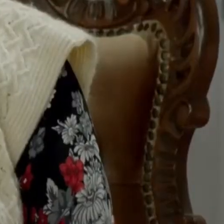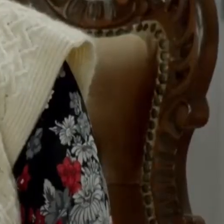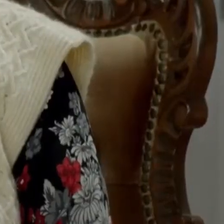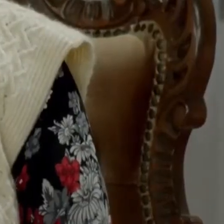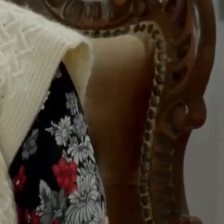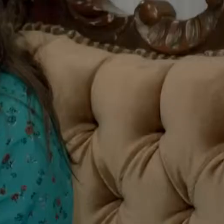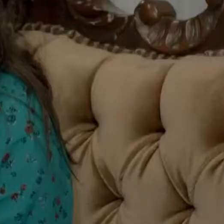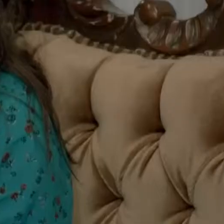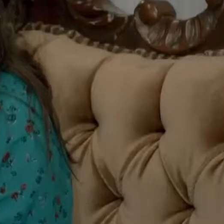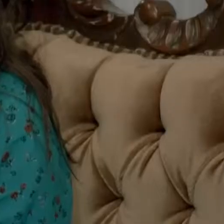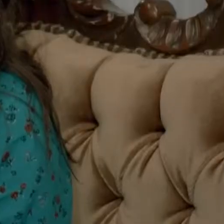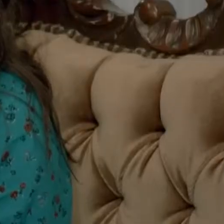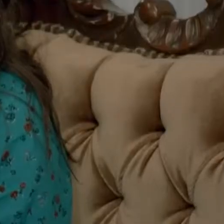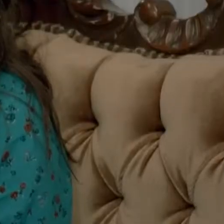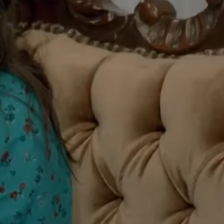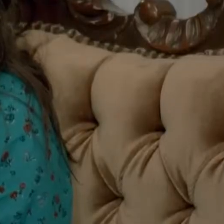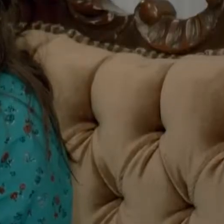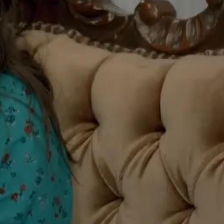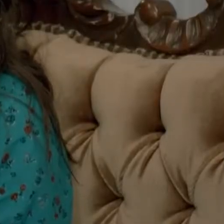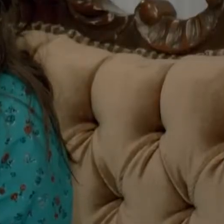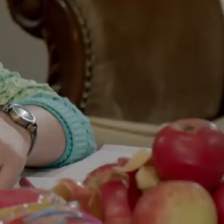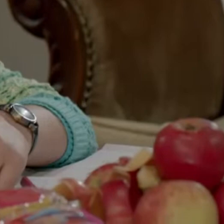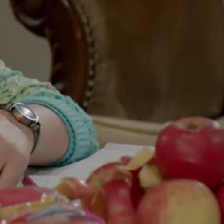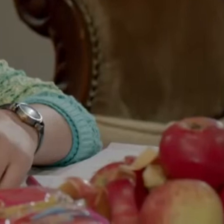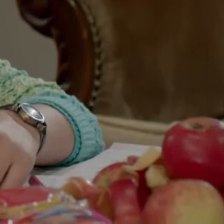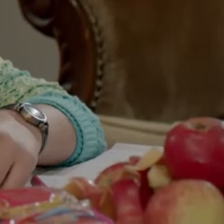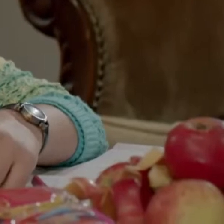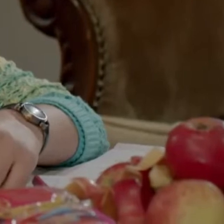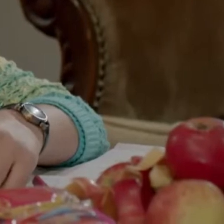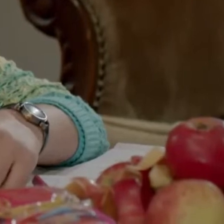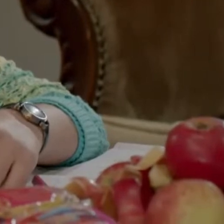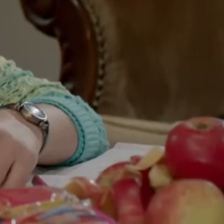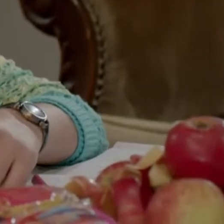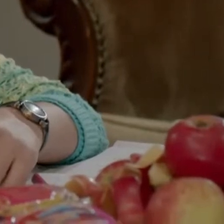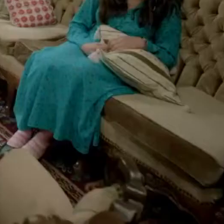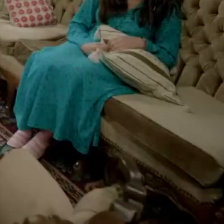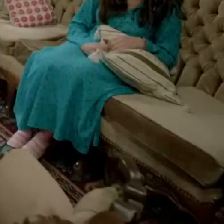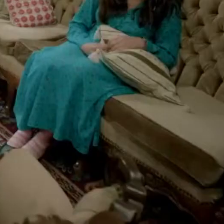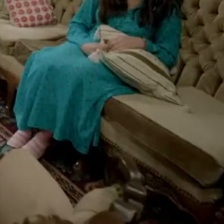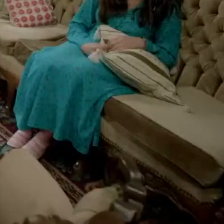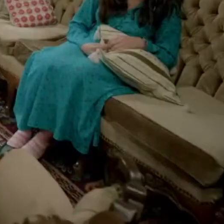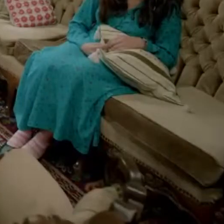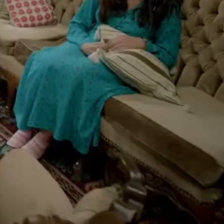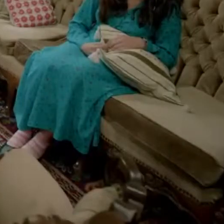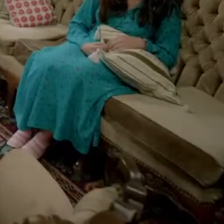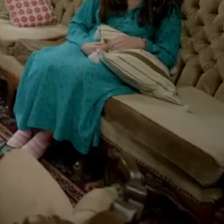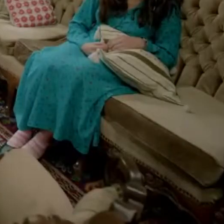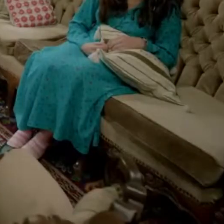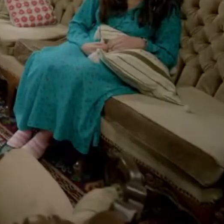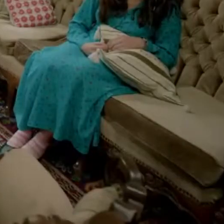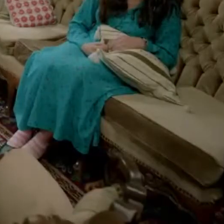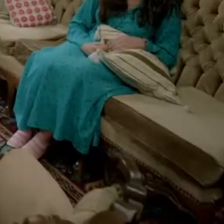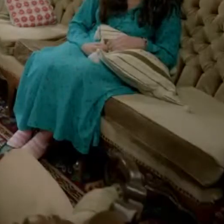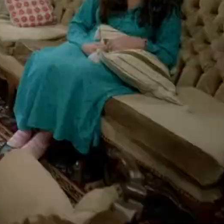yaparken yan gözle Sedef'in asık neşesiz yüzüne baktı. Gonca yere oturmuş sehpada ödevlerini yapıyor. Herkes bir tarafta sessiz